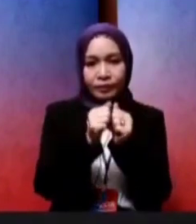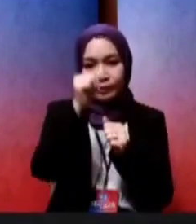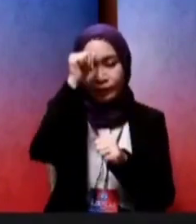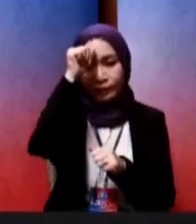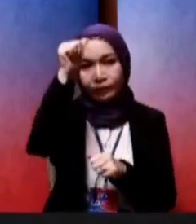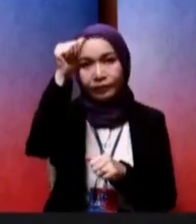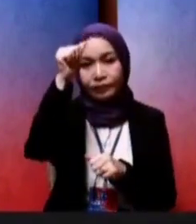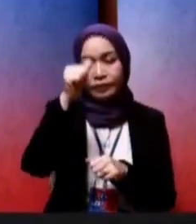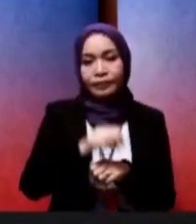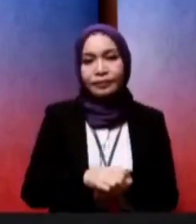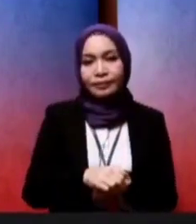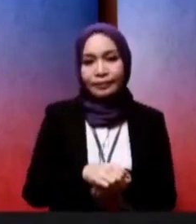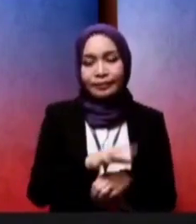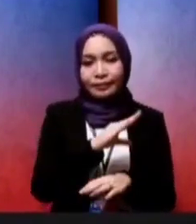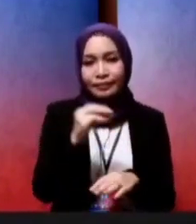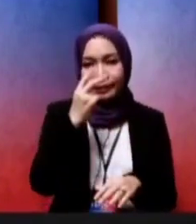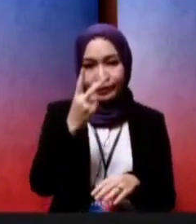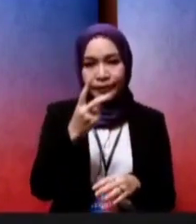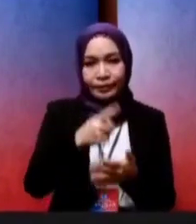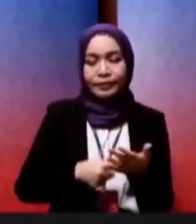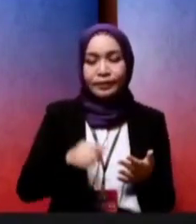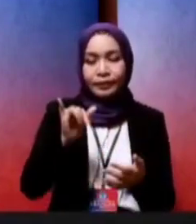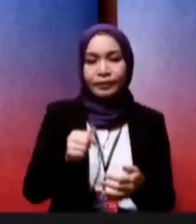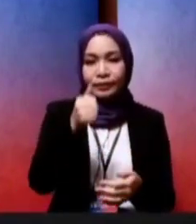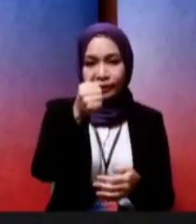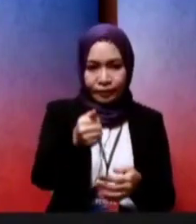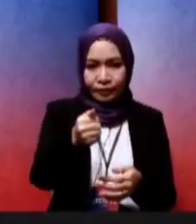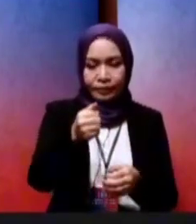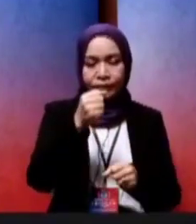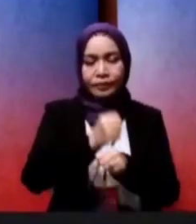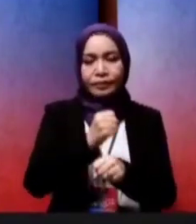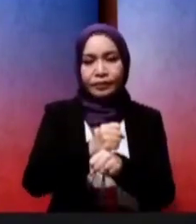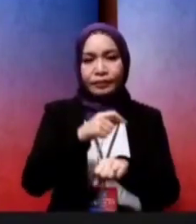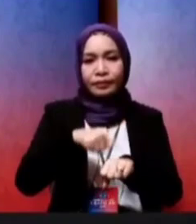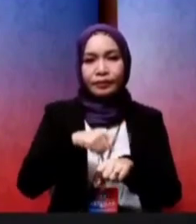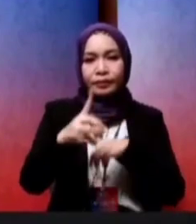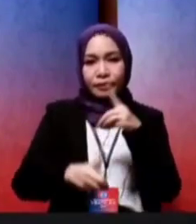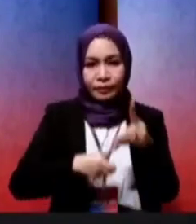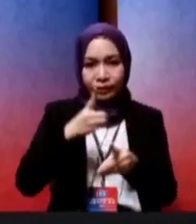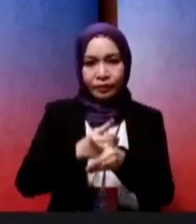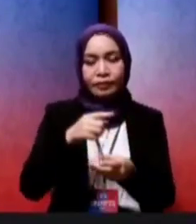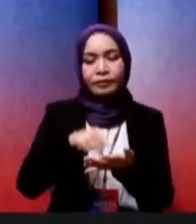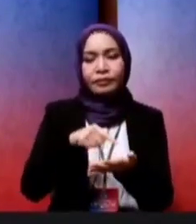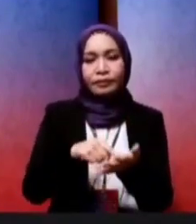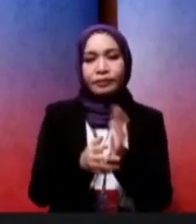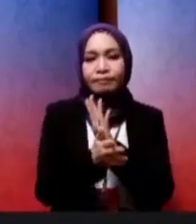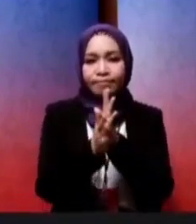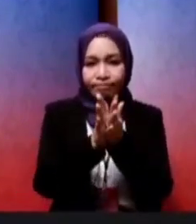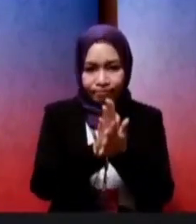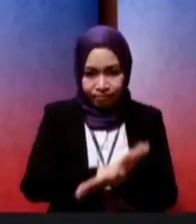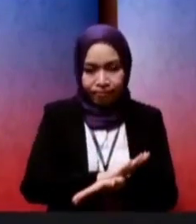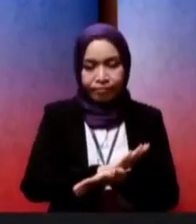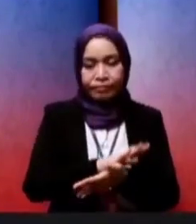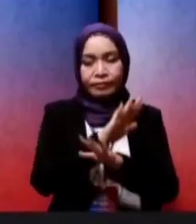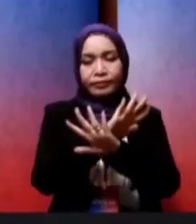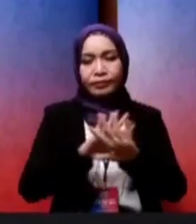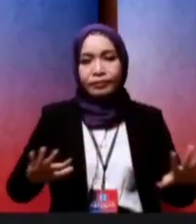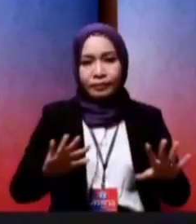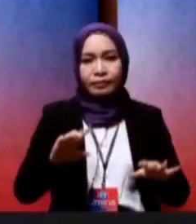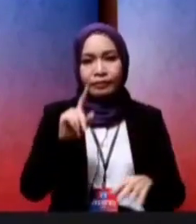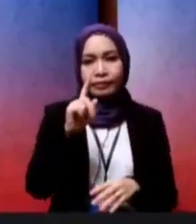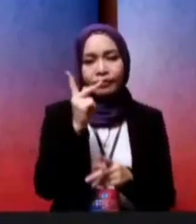kamu kerjakan oleh itu awasilah jangan sekali-kali terkeluar dari